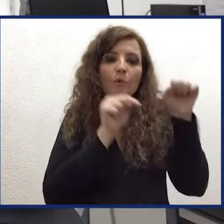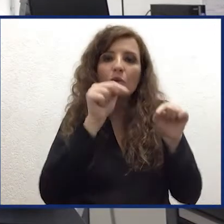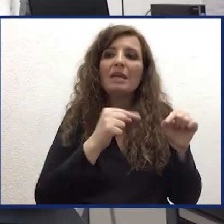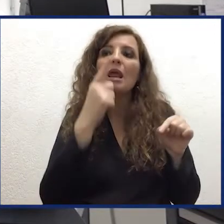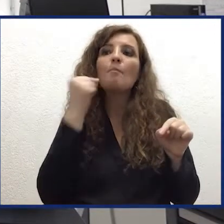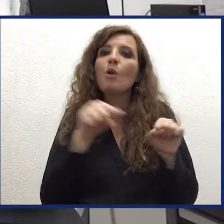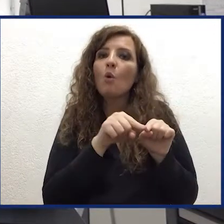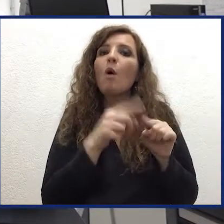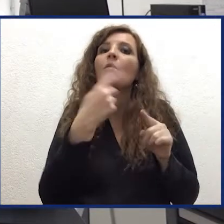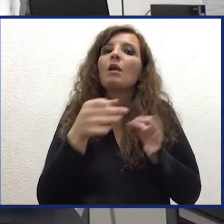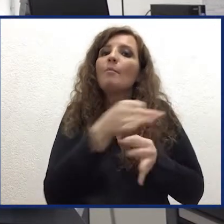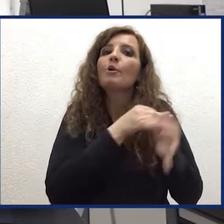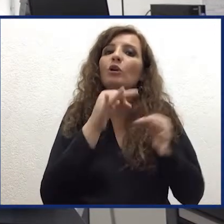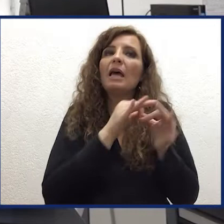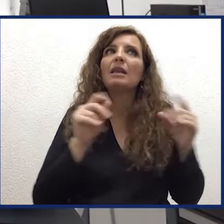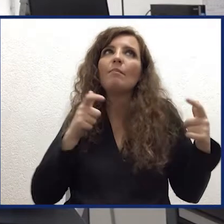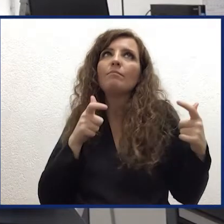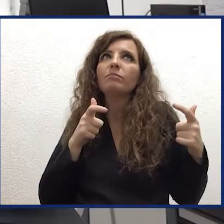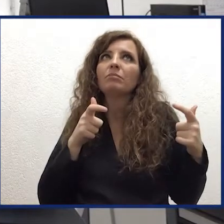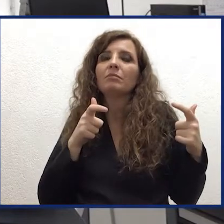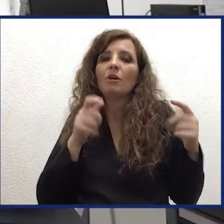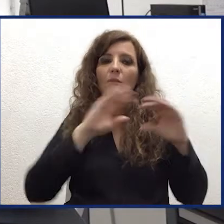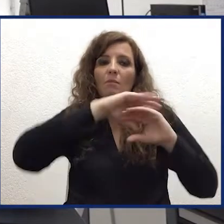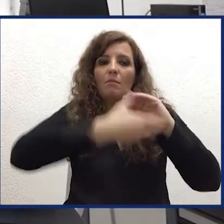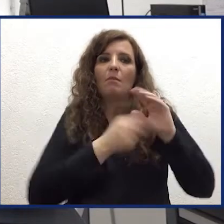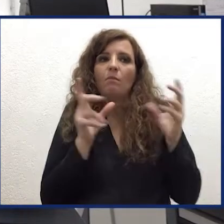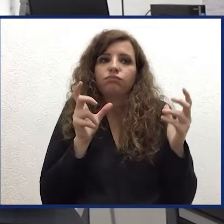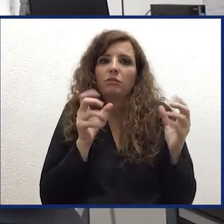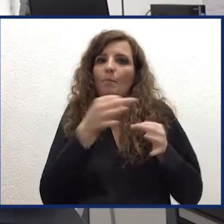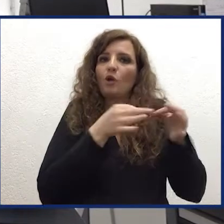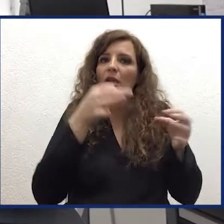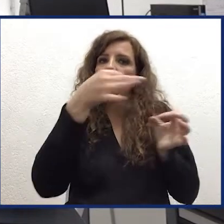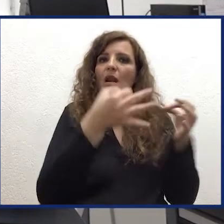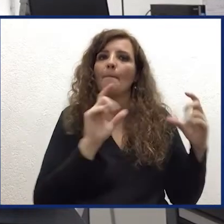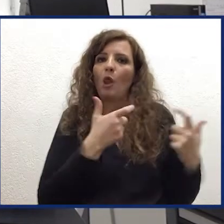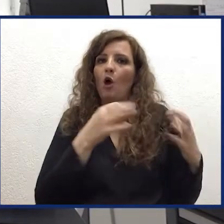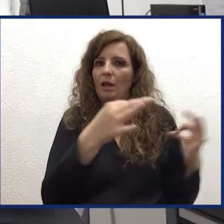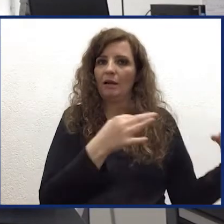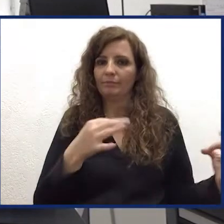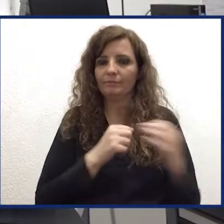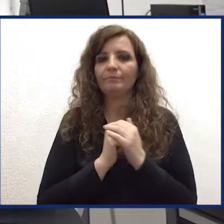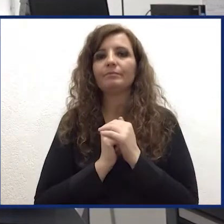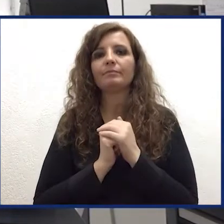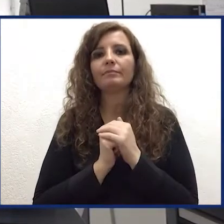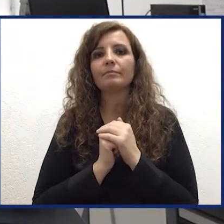dei puntini blu che sono appunto le proteine immobilizzate all'interno della membrana.